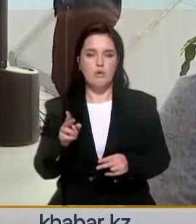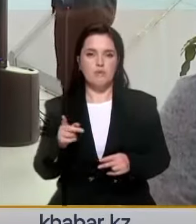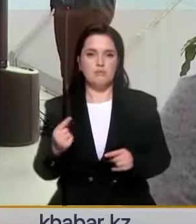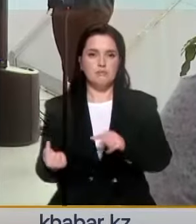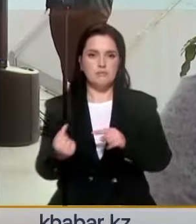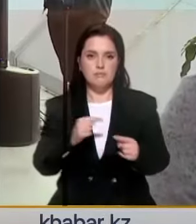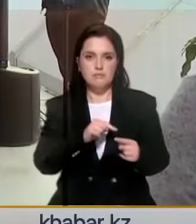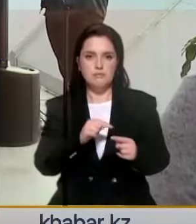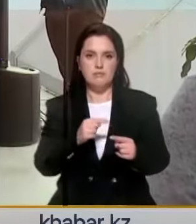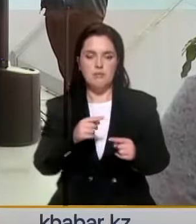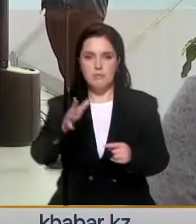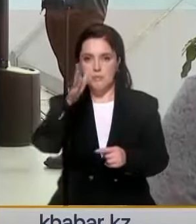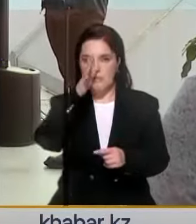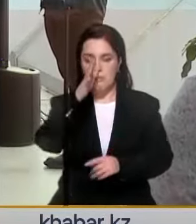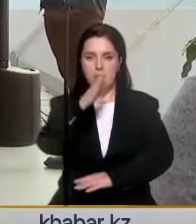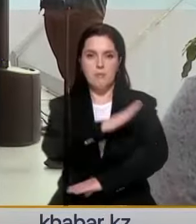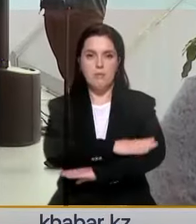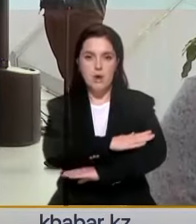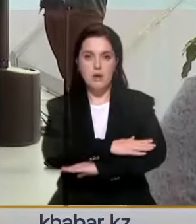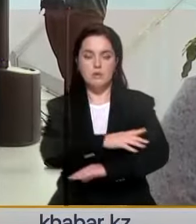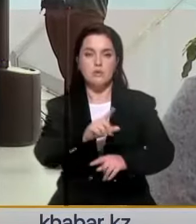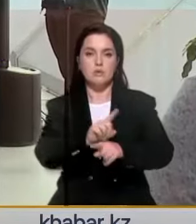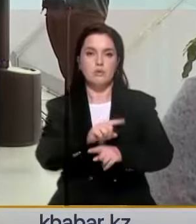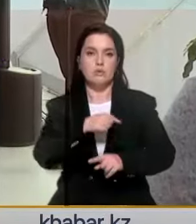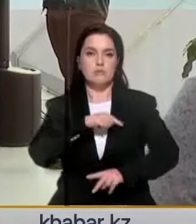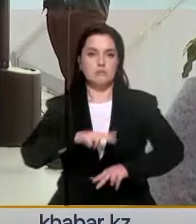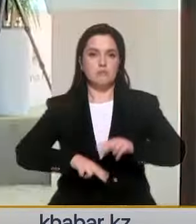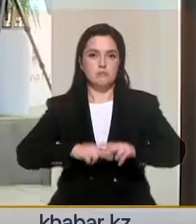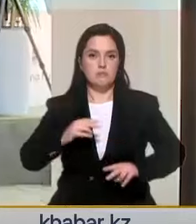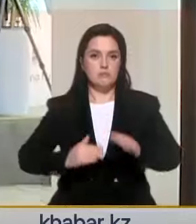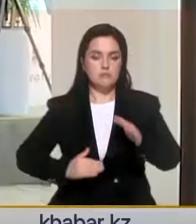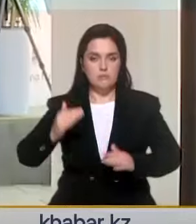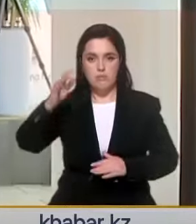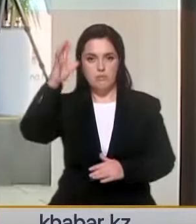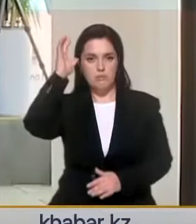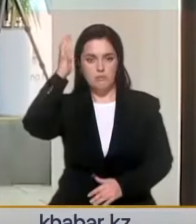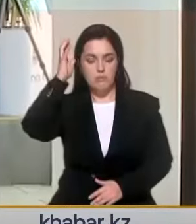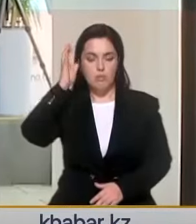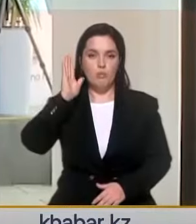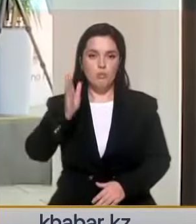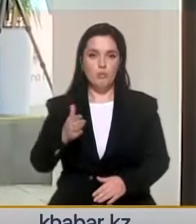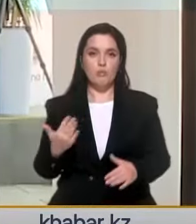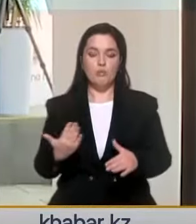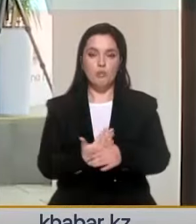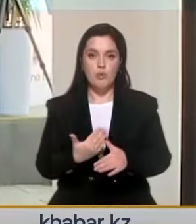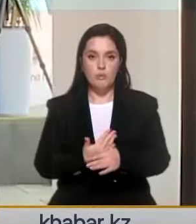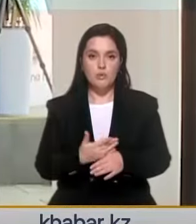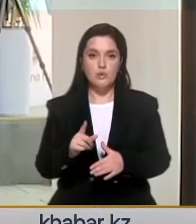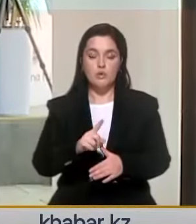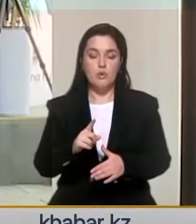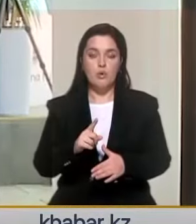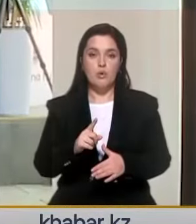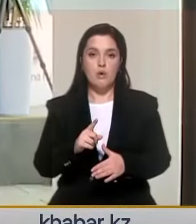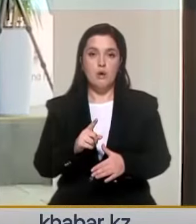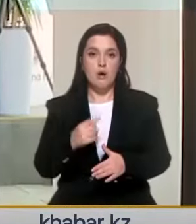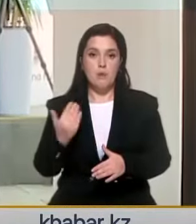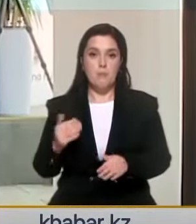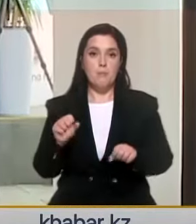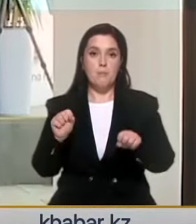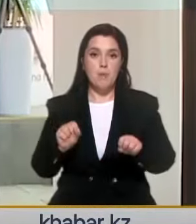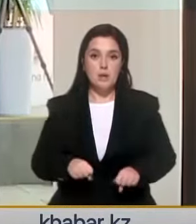взаимоотношения повысить морально-психологическое состояние самих военнослужащих для того чтобы мы могли